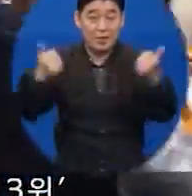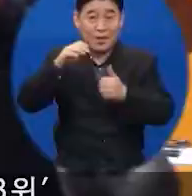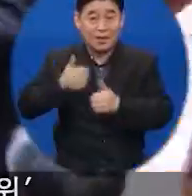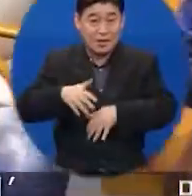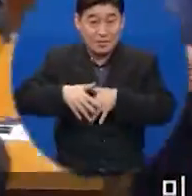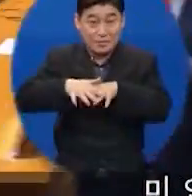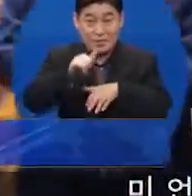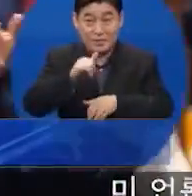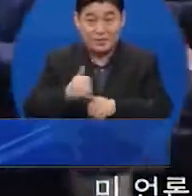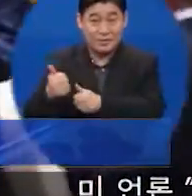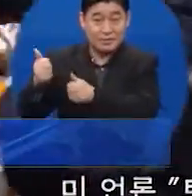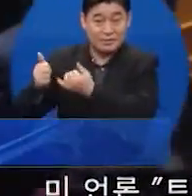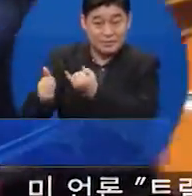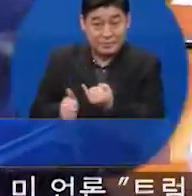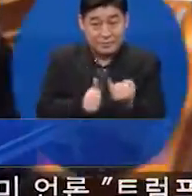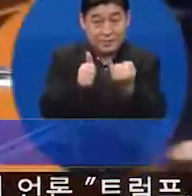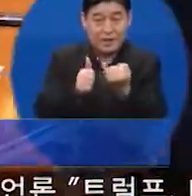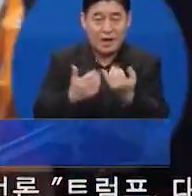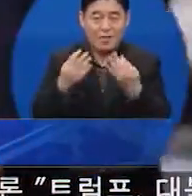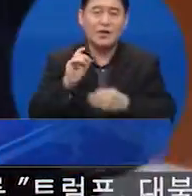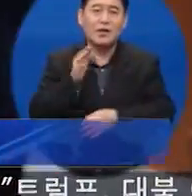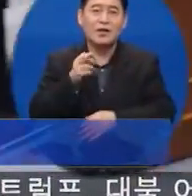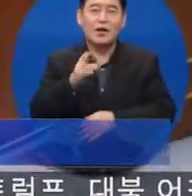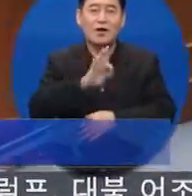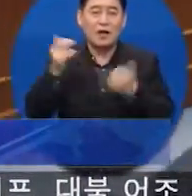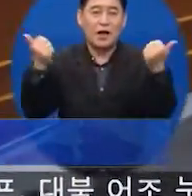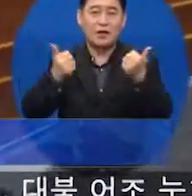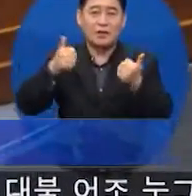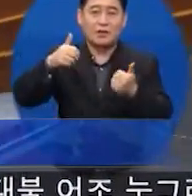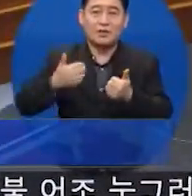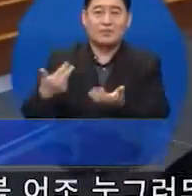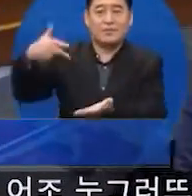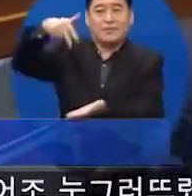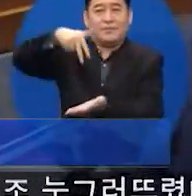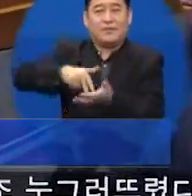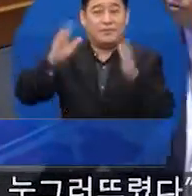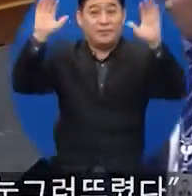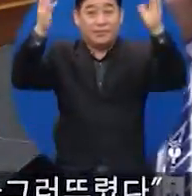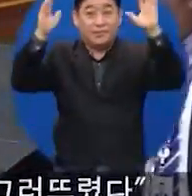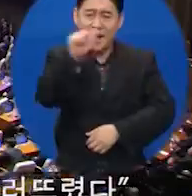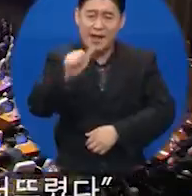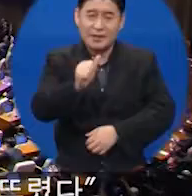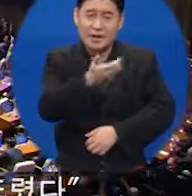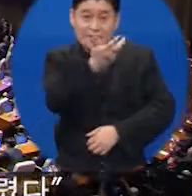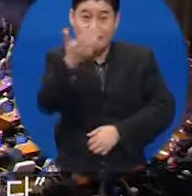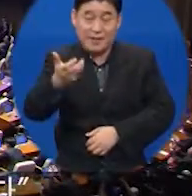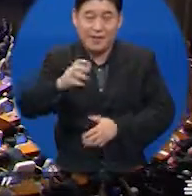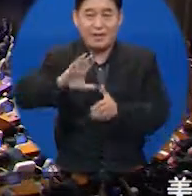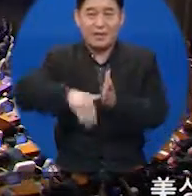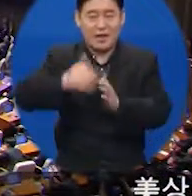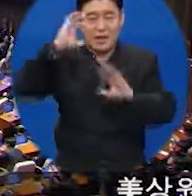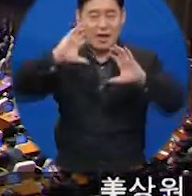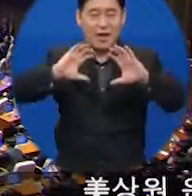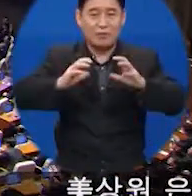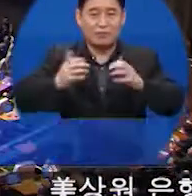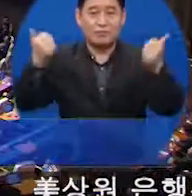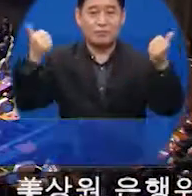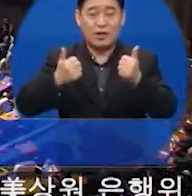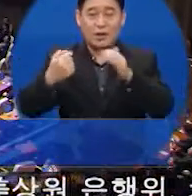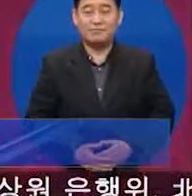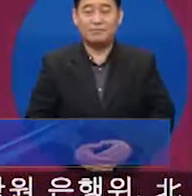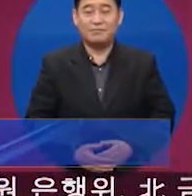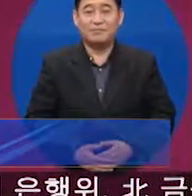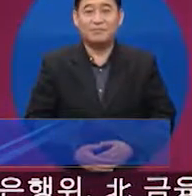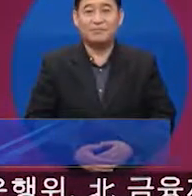이어 멜라니와 여사와 함께 의원들의 박수를 받으며 국회에 입장했습니다. 트럼프 대통령은 한미동맹은 전쟁